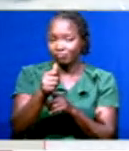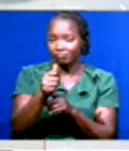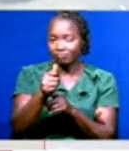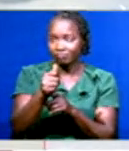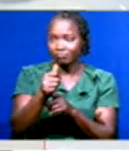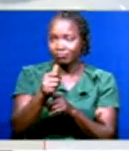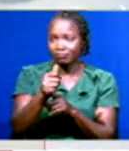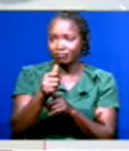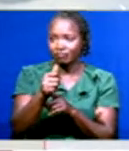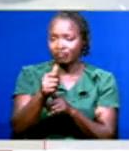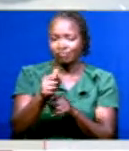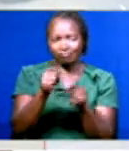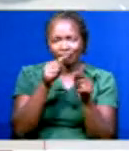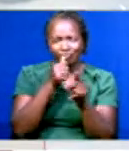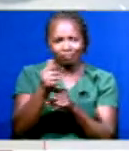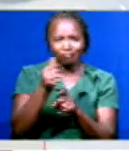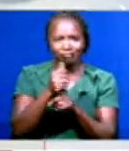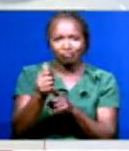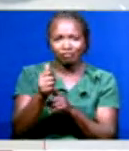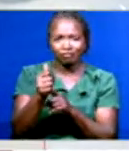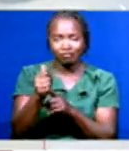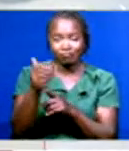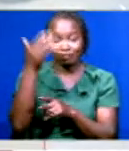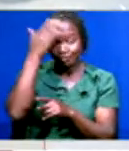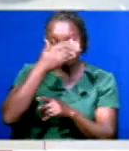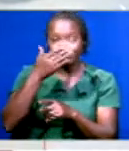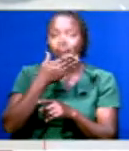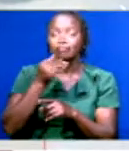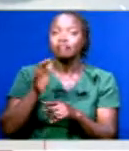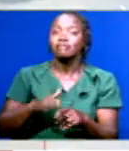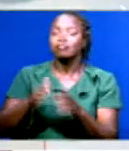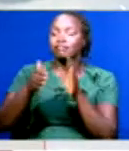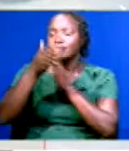They insulted anointed men and women of God.